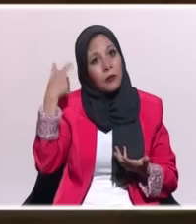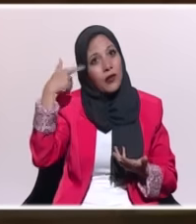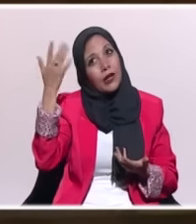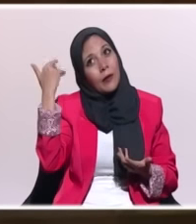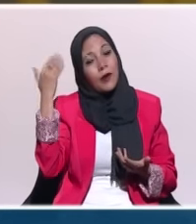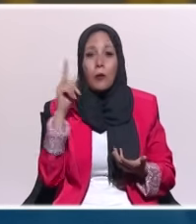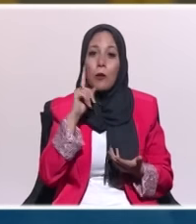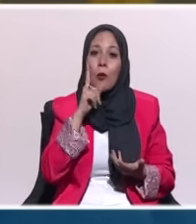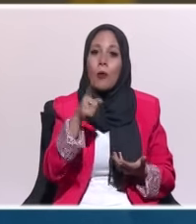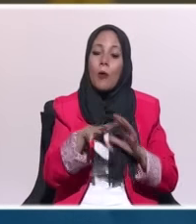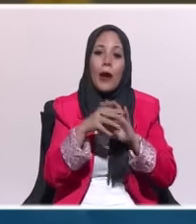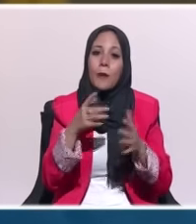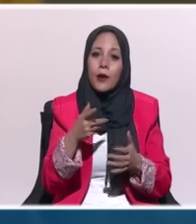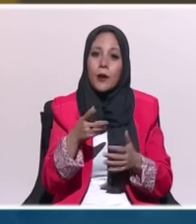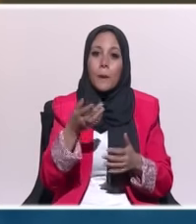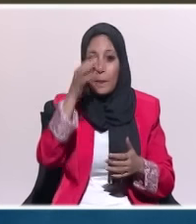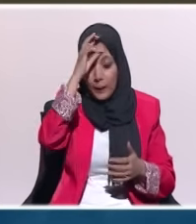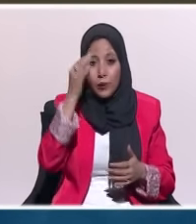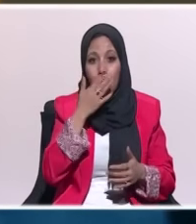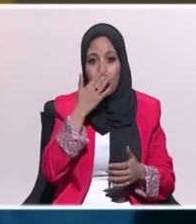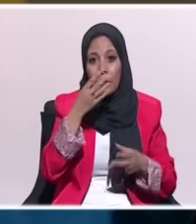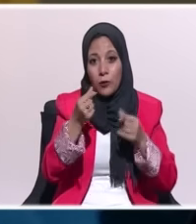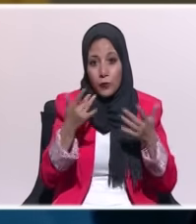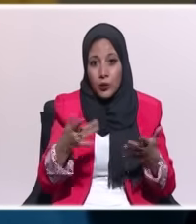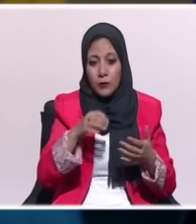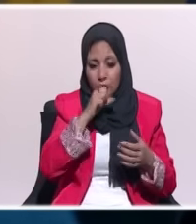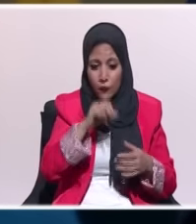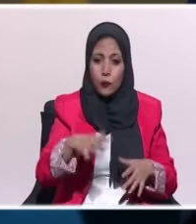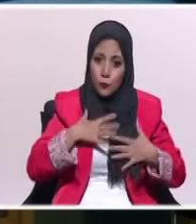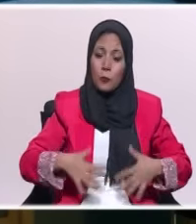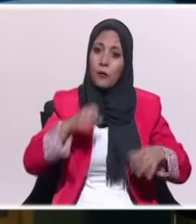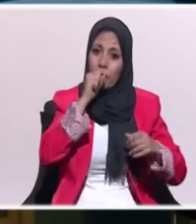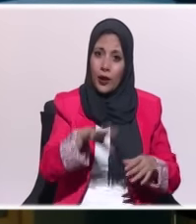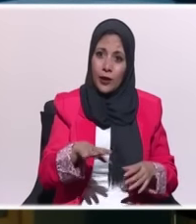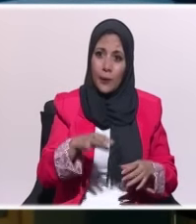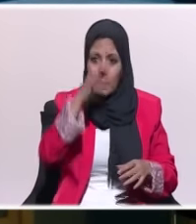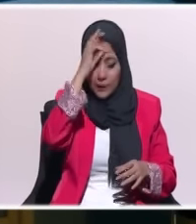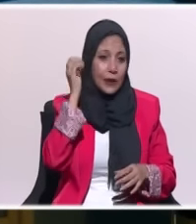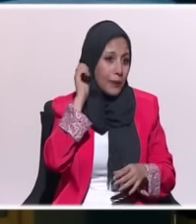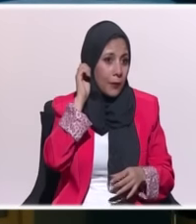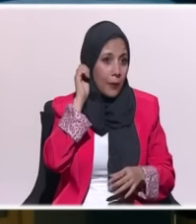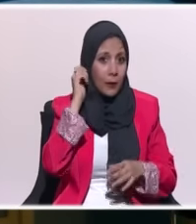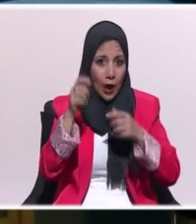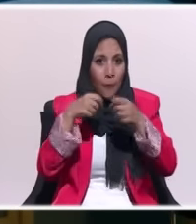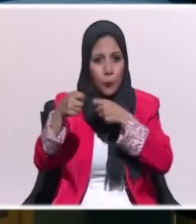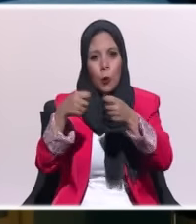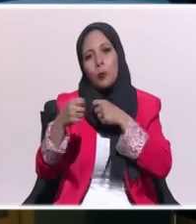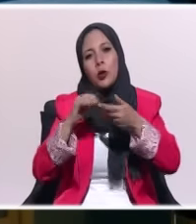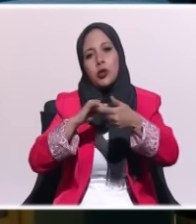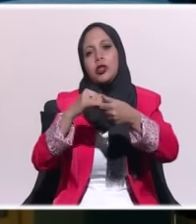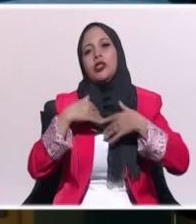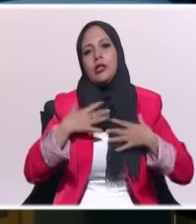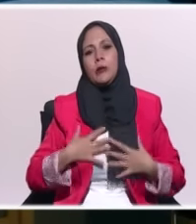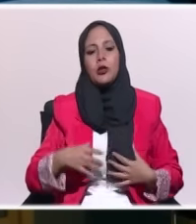ماما إيه؟ لو جي العيد عليا وهي ما معهاش فلوس تجيب لي لبس العيد كان يبقى معايا حلق. لو معاها حلق ده تنزل تبيعه عشان تجيب لي لبس العيد وأبقى